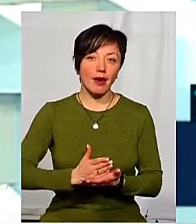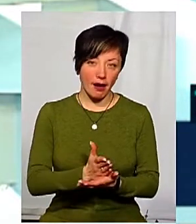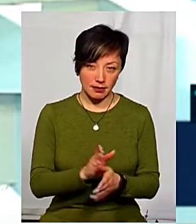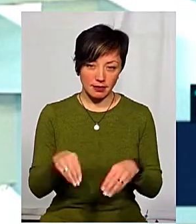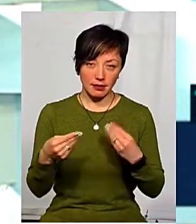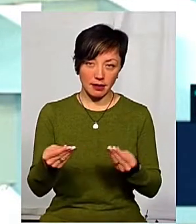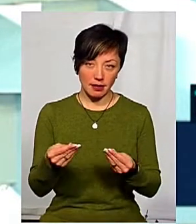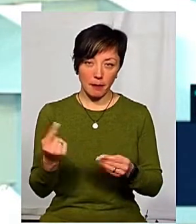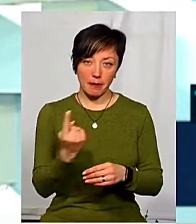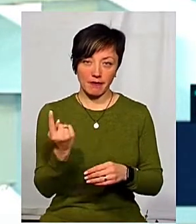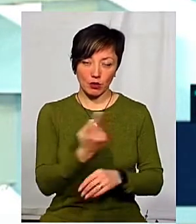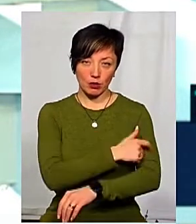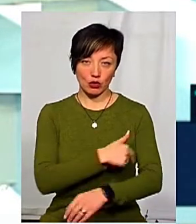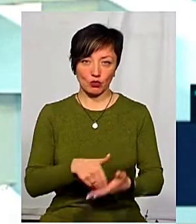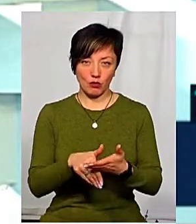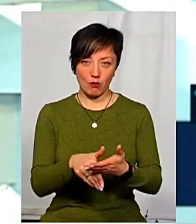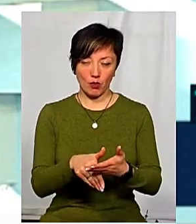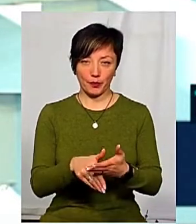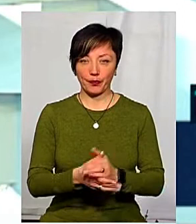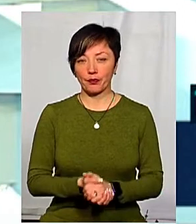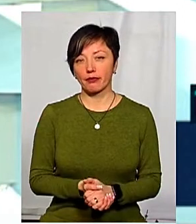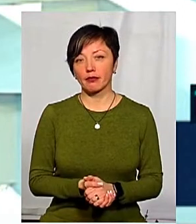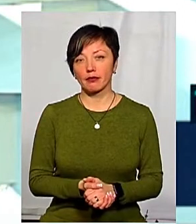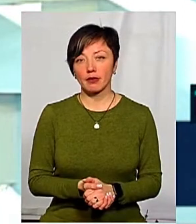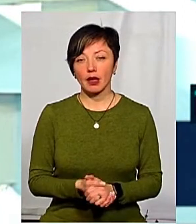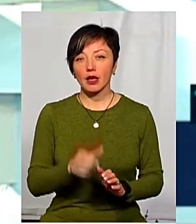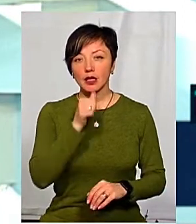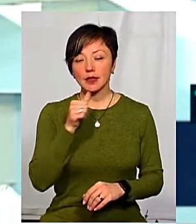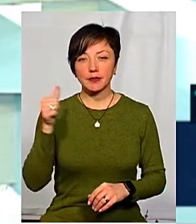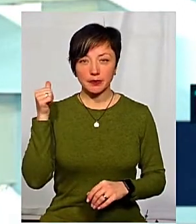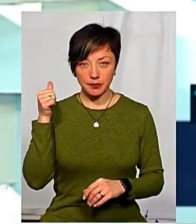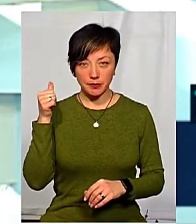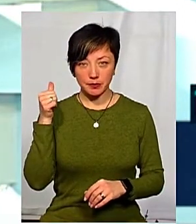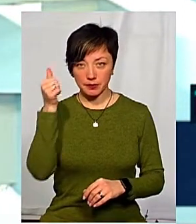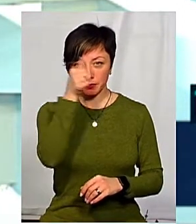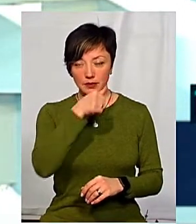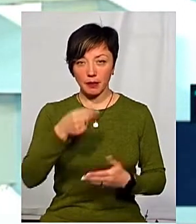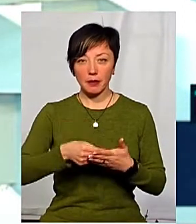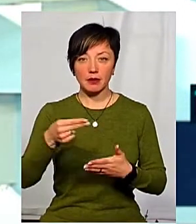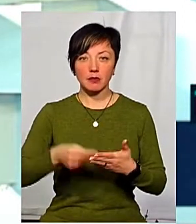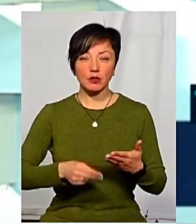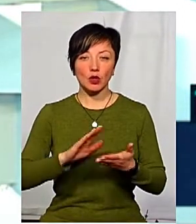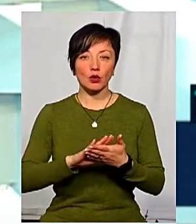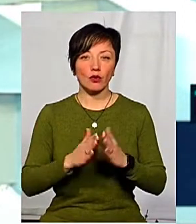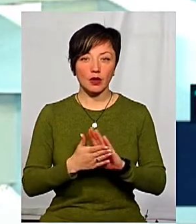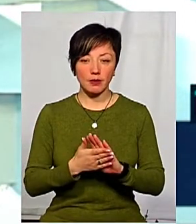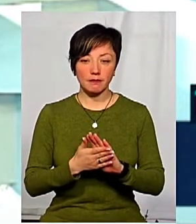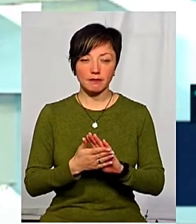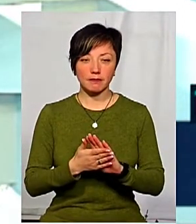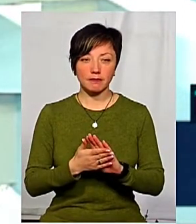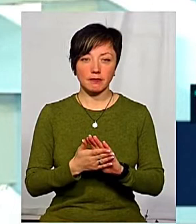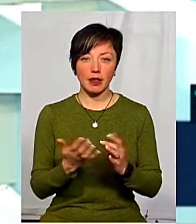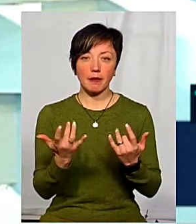якість надання первинної медичної допомоги. Минулий рік підписувались договори,